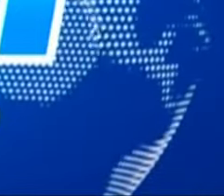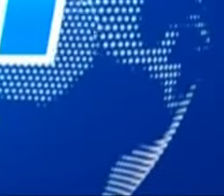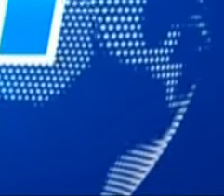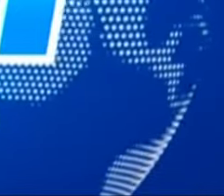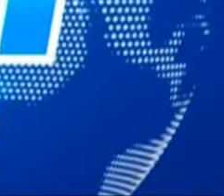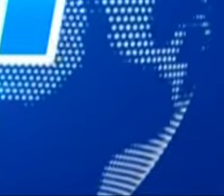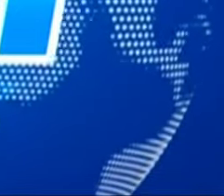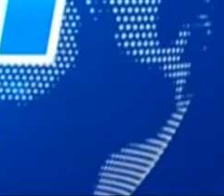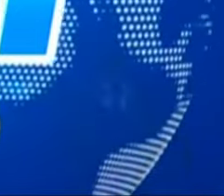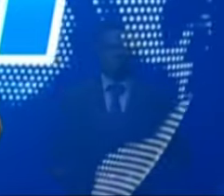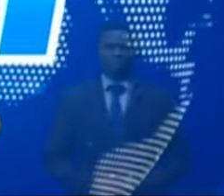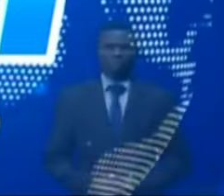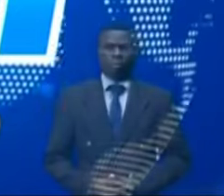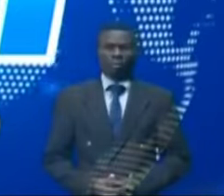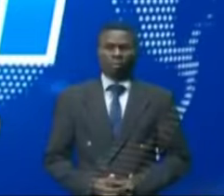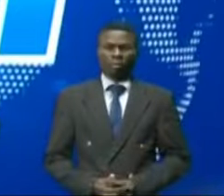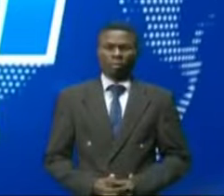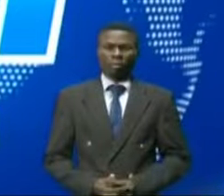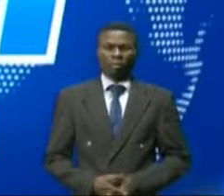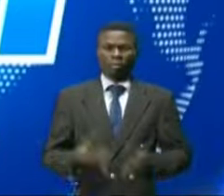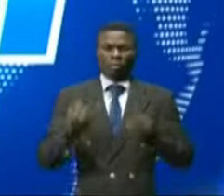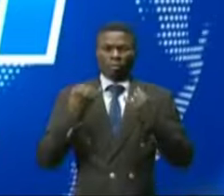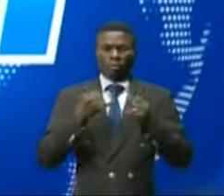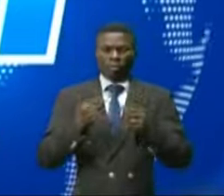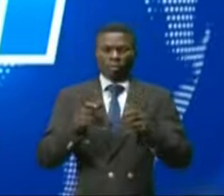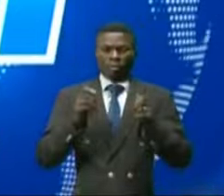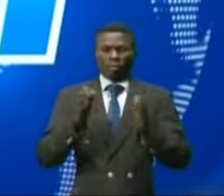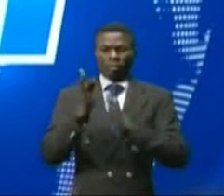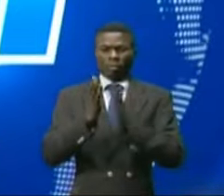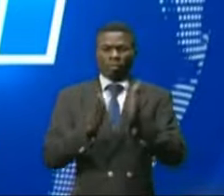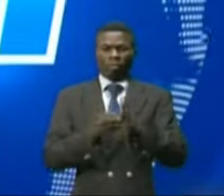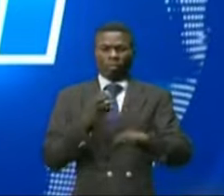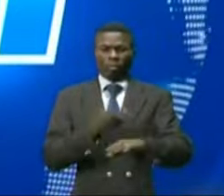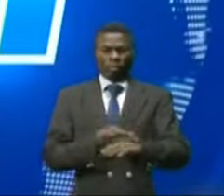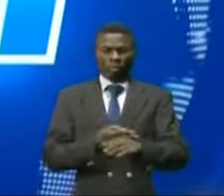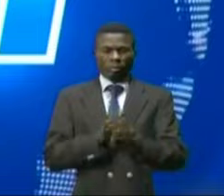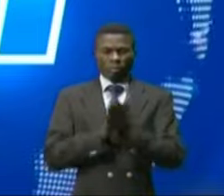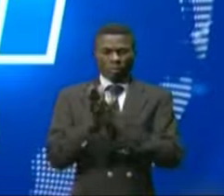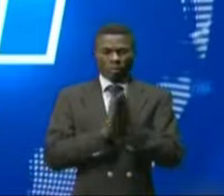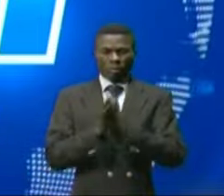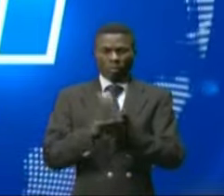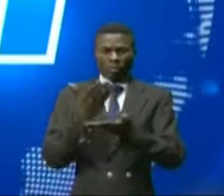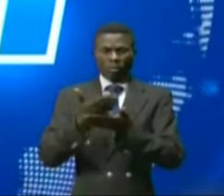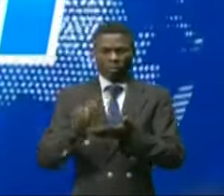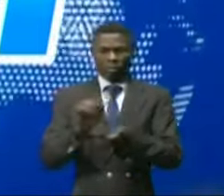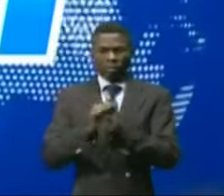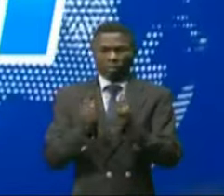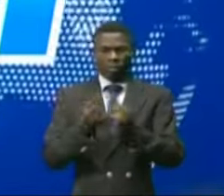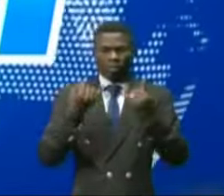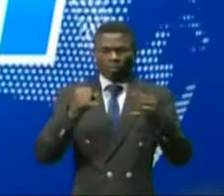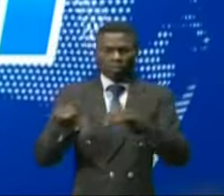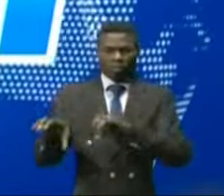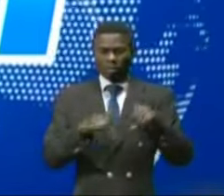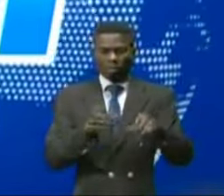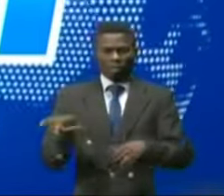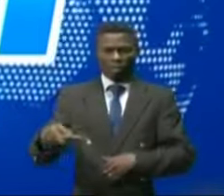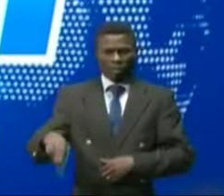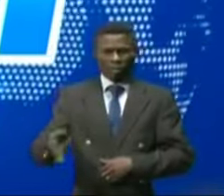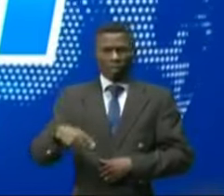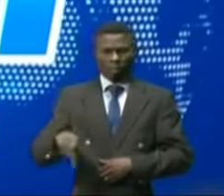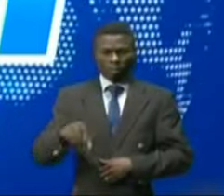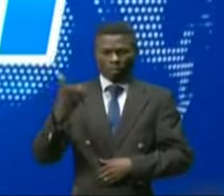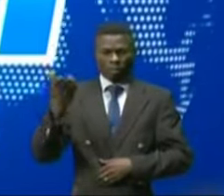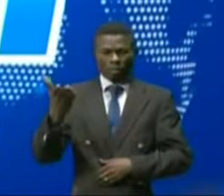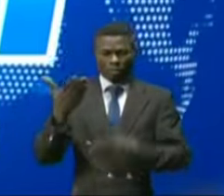Madame, Monsieur, bonsoir. Très heureuse de vous informer à travers cette édition des 19h consacrée dans sa grande partie aux activités de